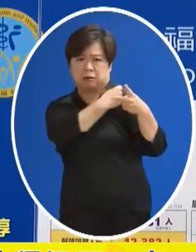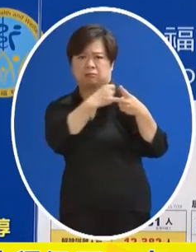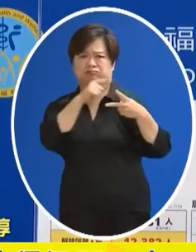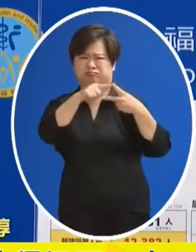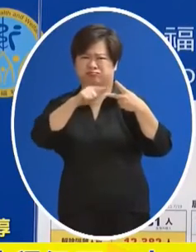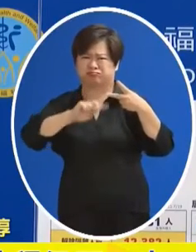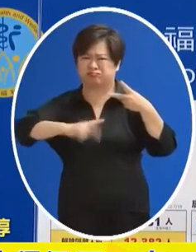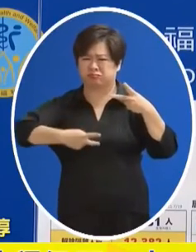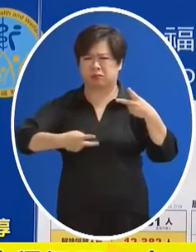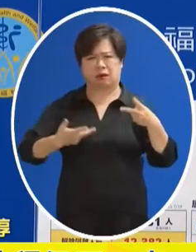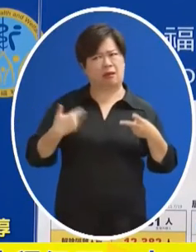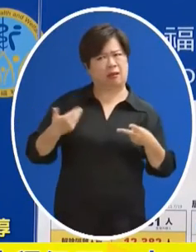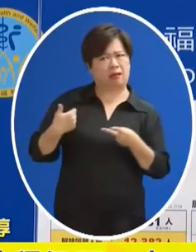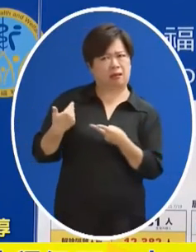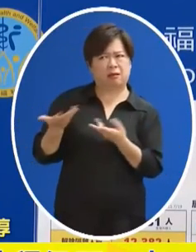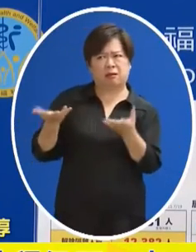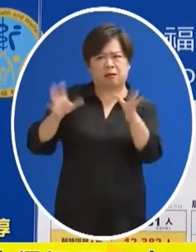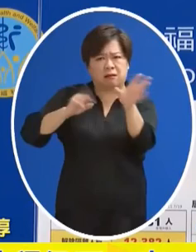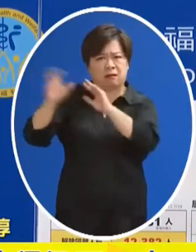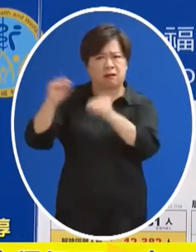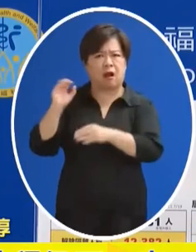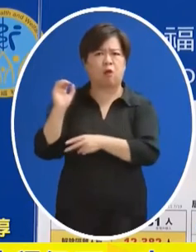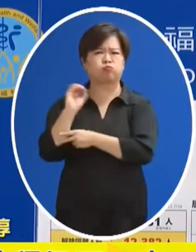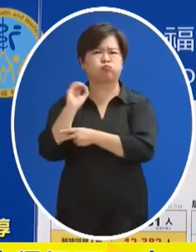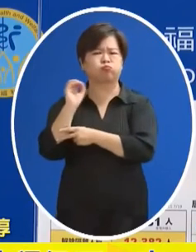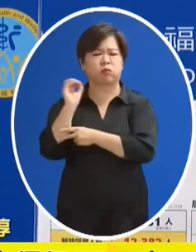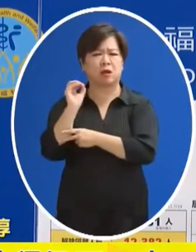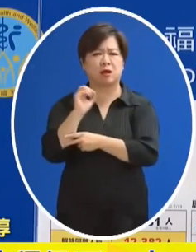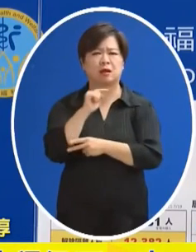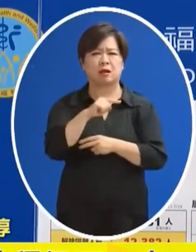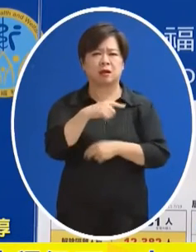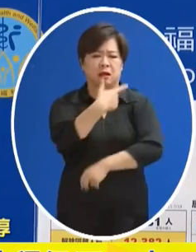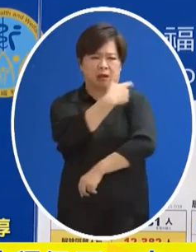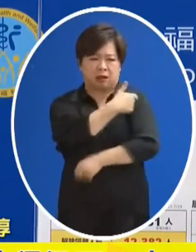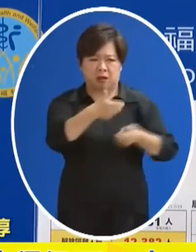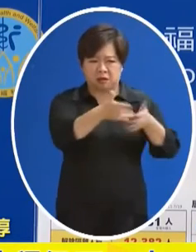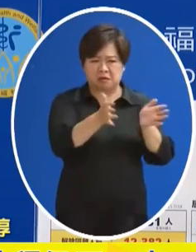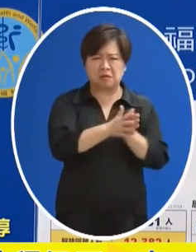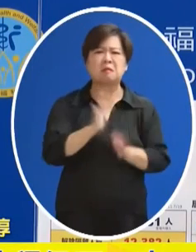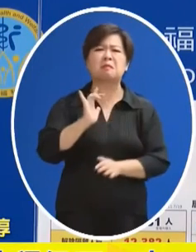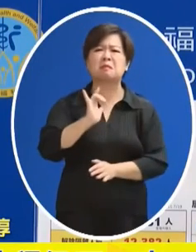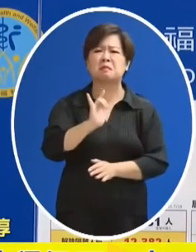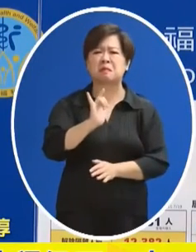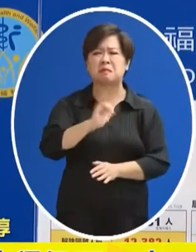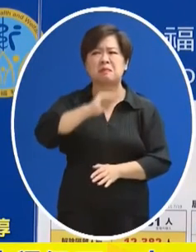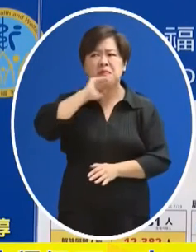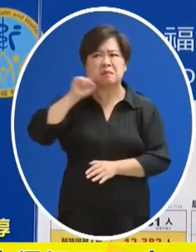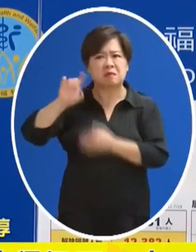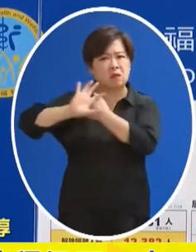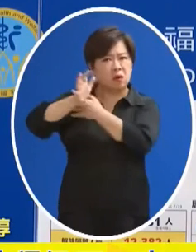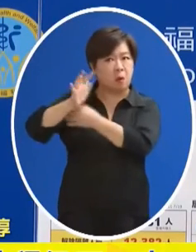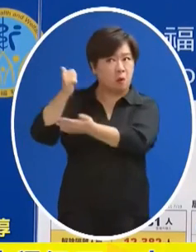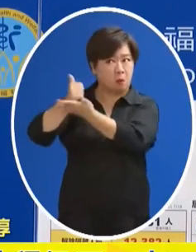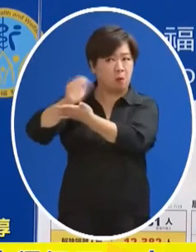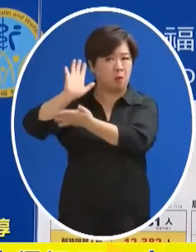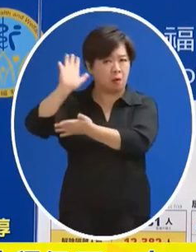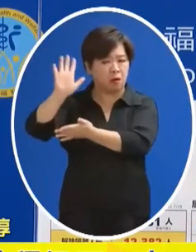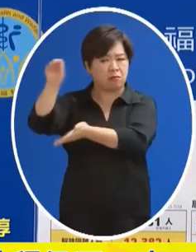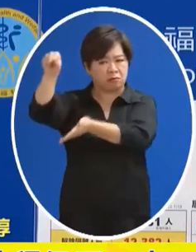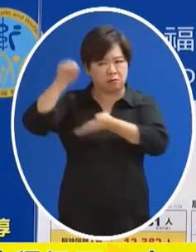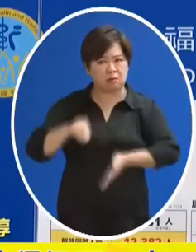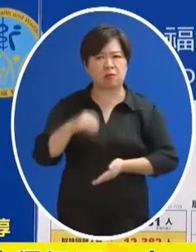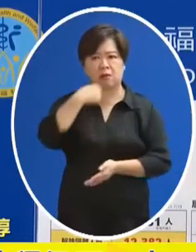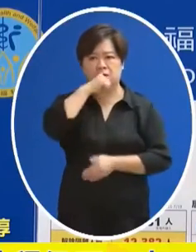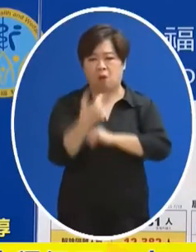以当初小组的才有部分委员会建议说，是不是在等国际的资料当中，我们自己也可以赶快